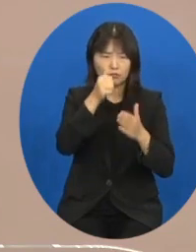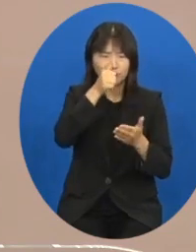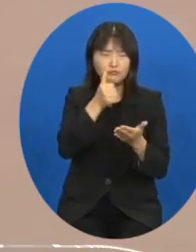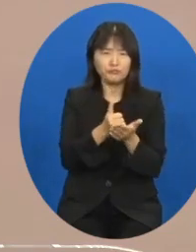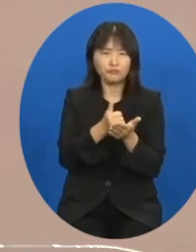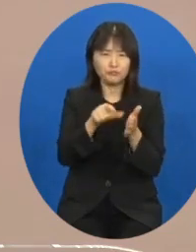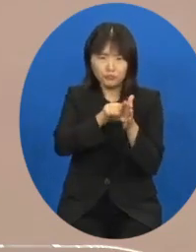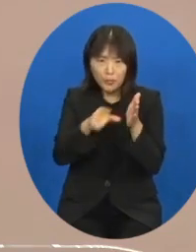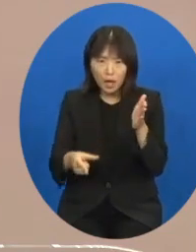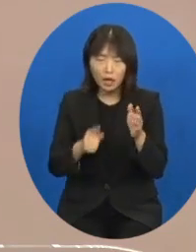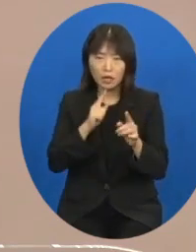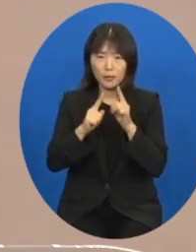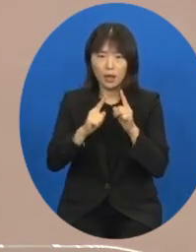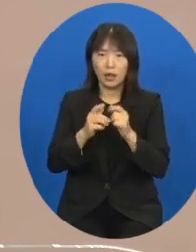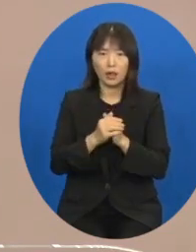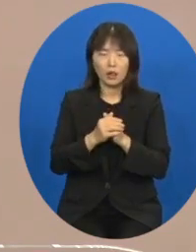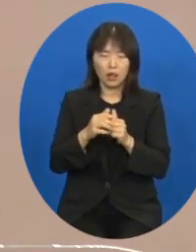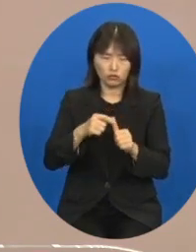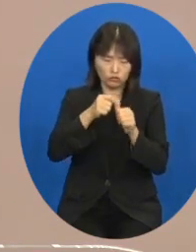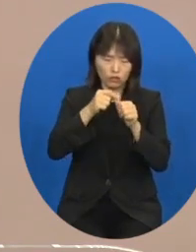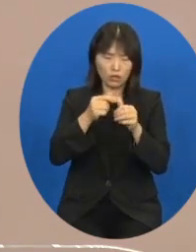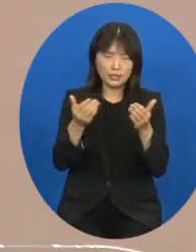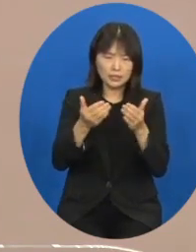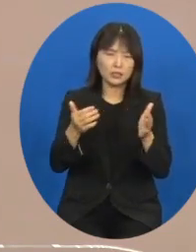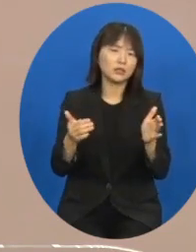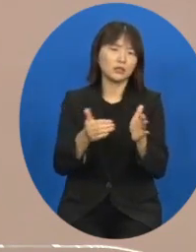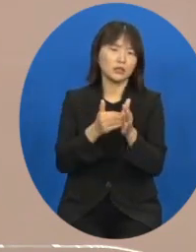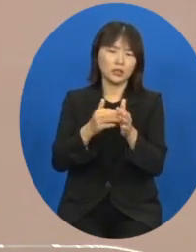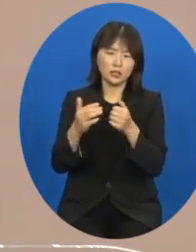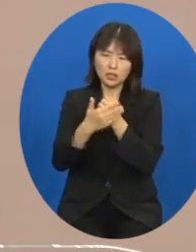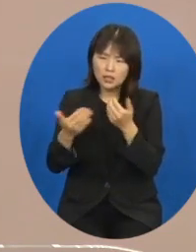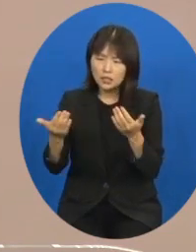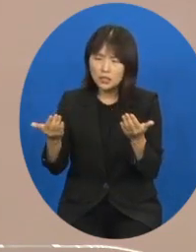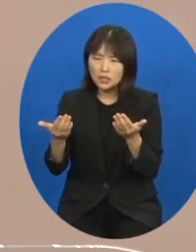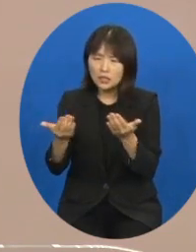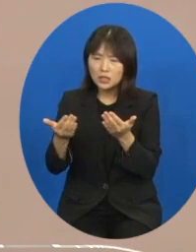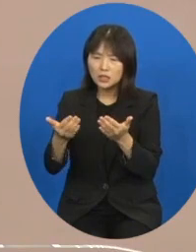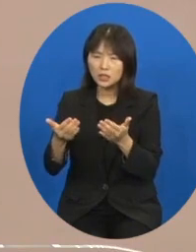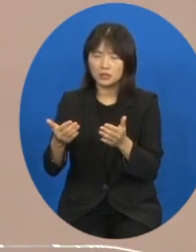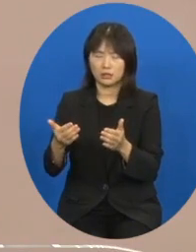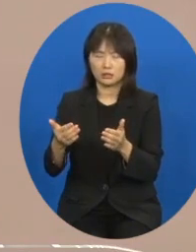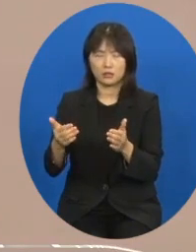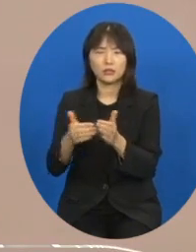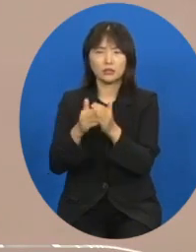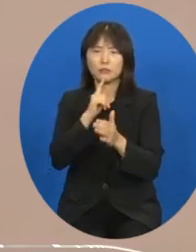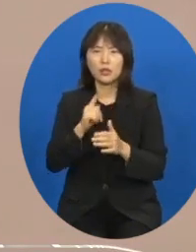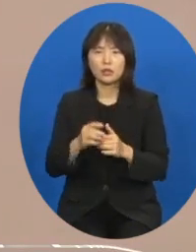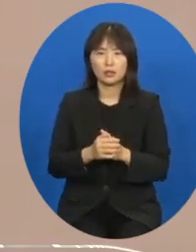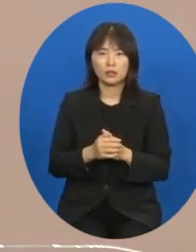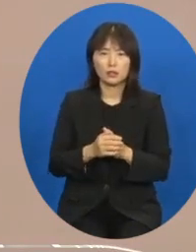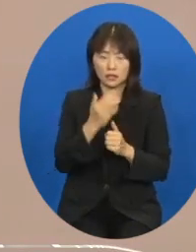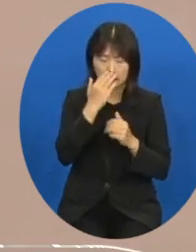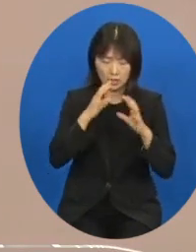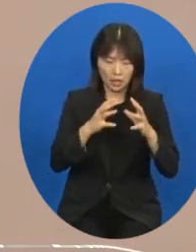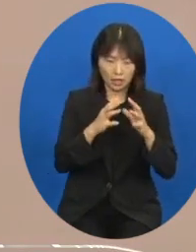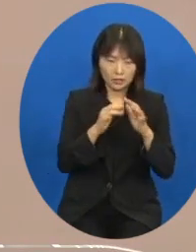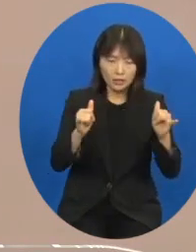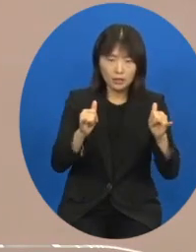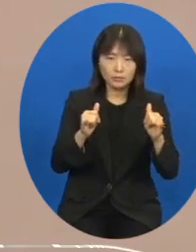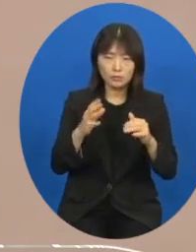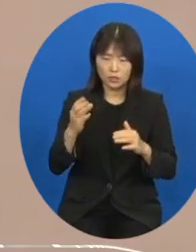구원의 길이 막혔다는 길이고 은혜의 길이 막혔다는 것입니다. 이스라엘 백성들에게 있어서